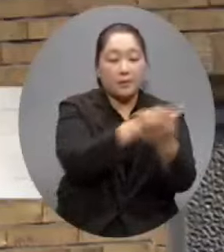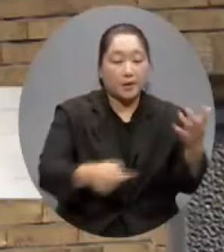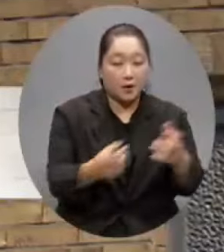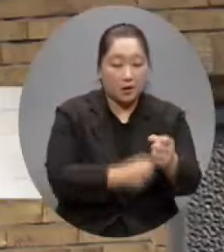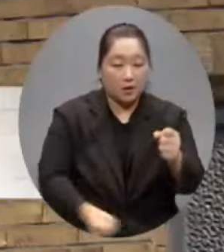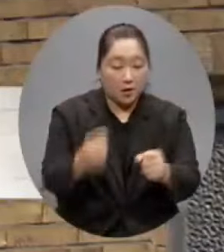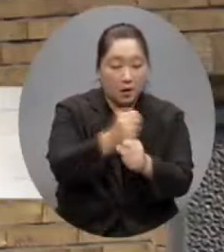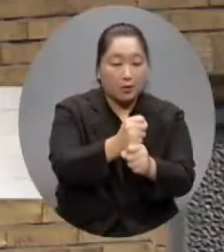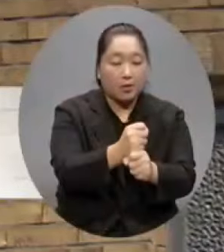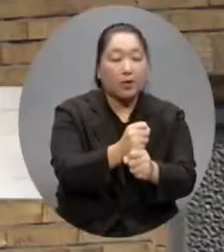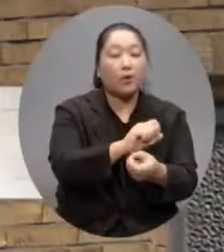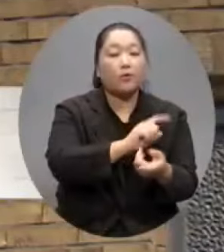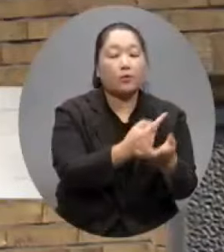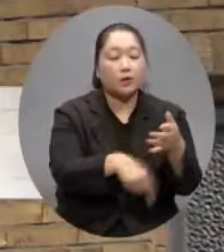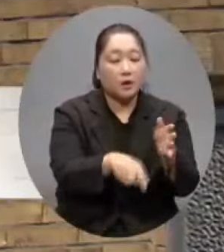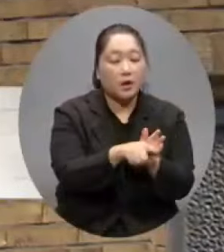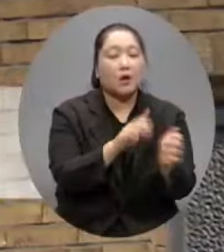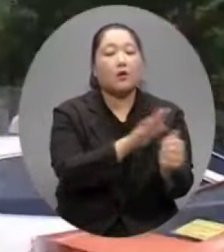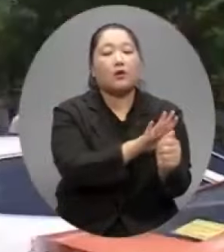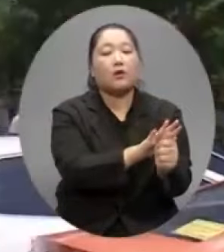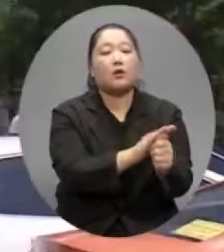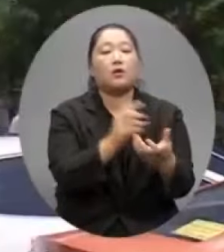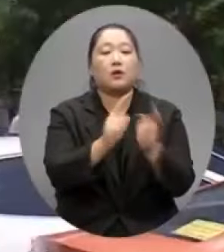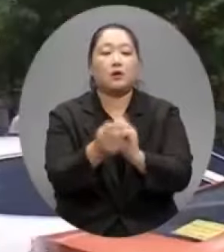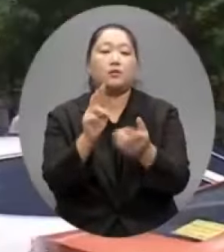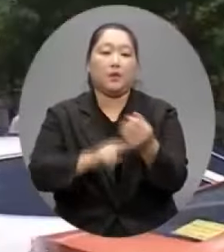충청북도가 대체 판로 지원에 나섭니다.